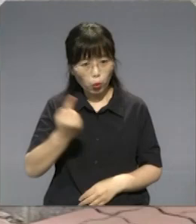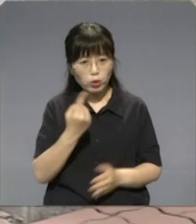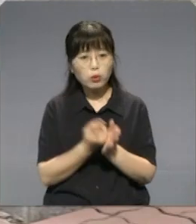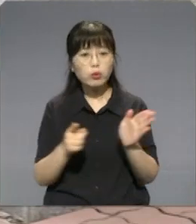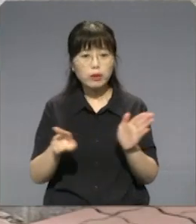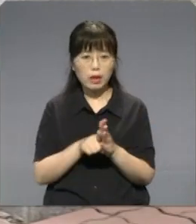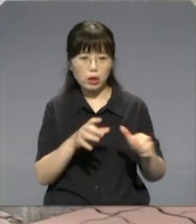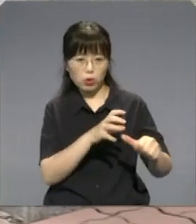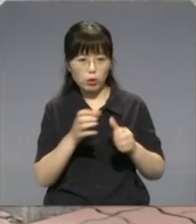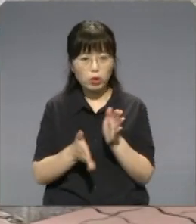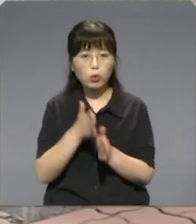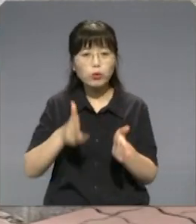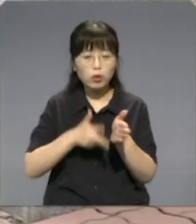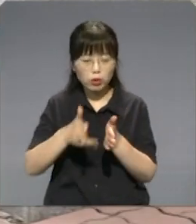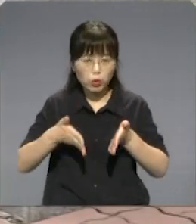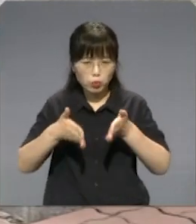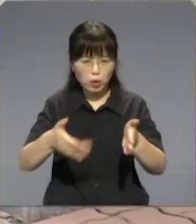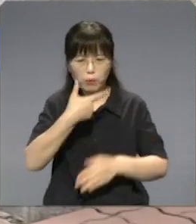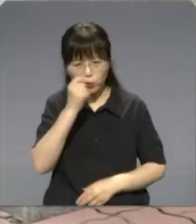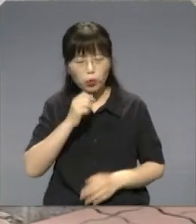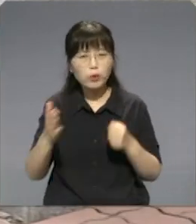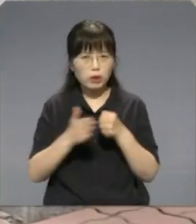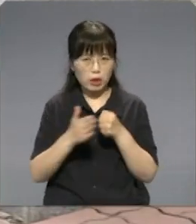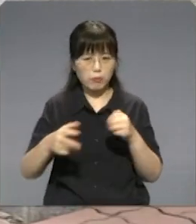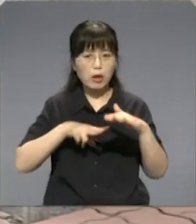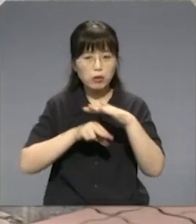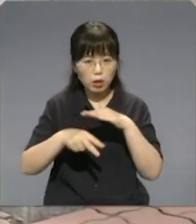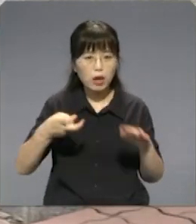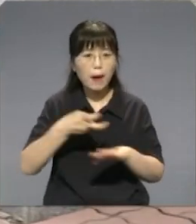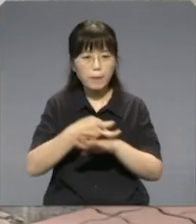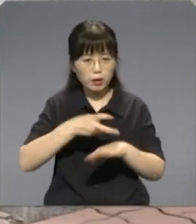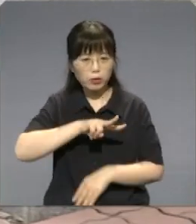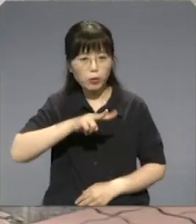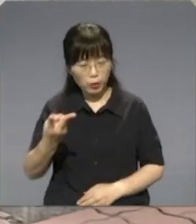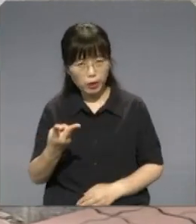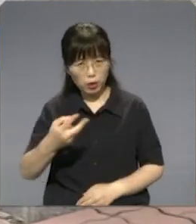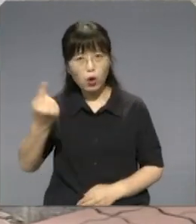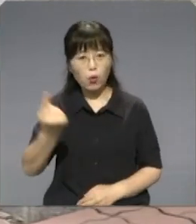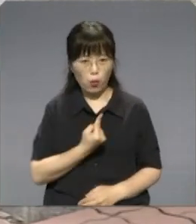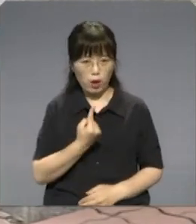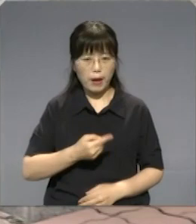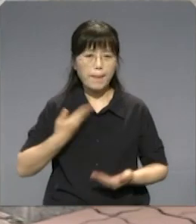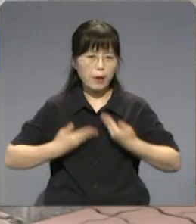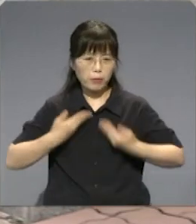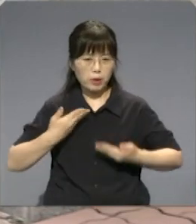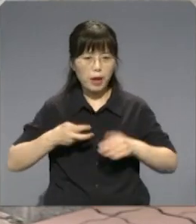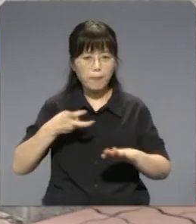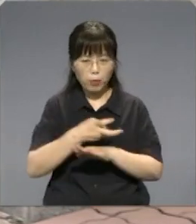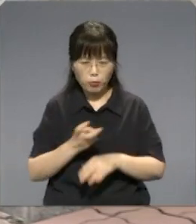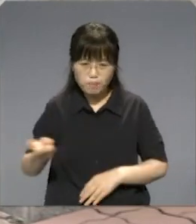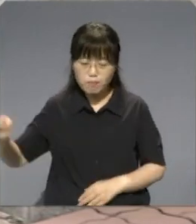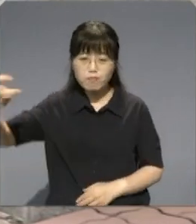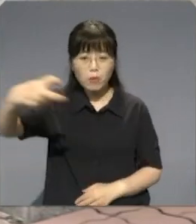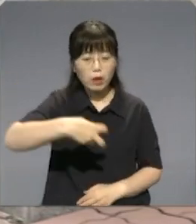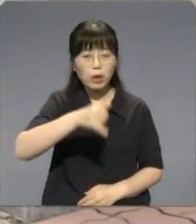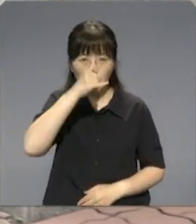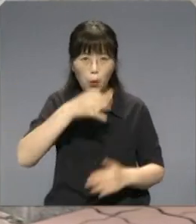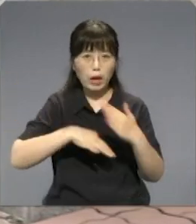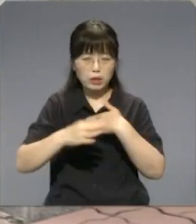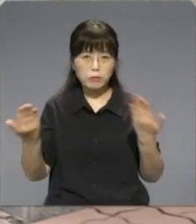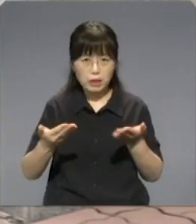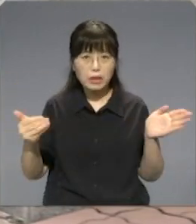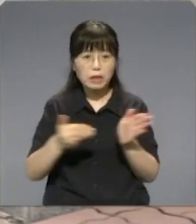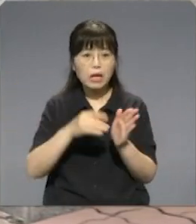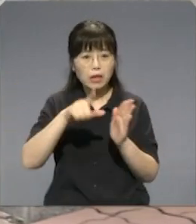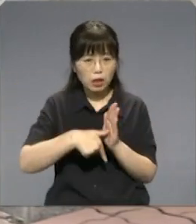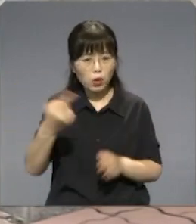위해서는 이용하는 도시철도 노선이 부재하다 보니 지하철과 버스를 환승해서 옵니다. 바쁜데 버스 타고 돌아오기도 하고 아침 출퇴근